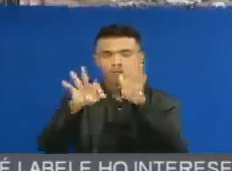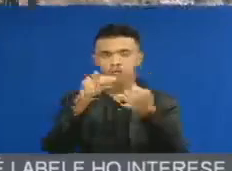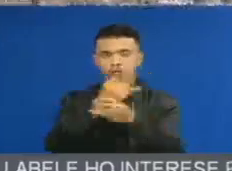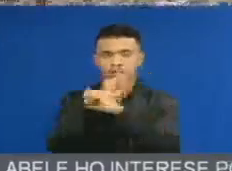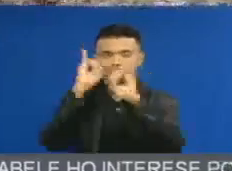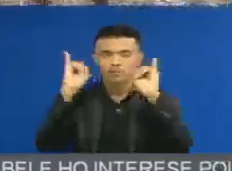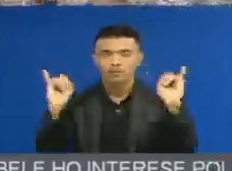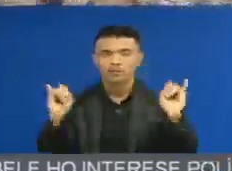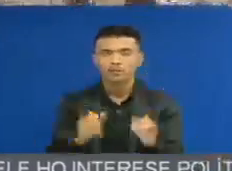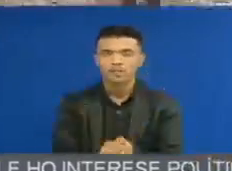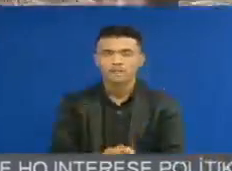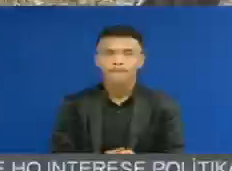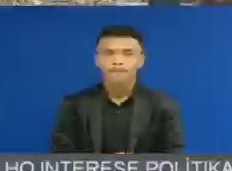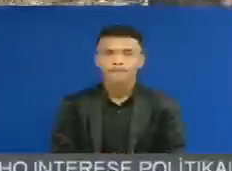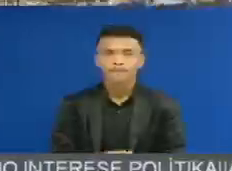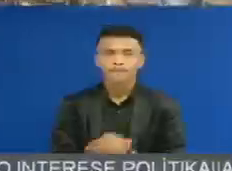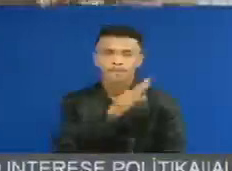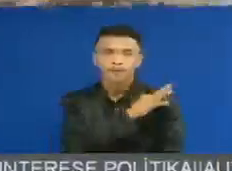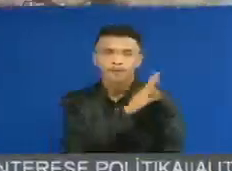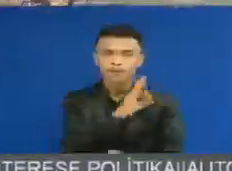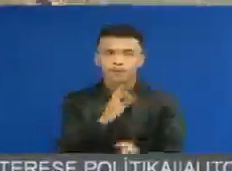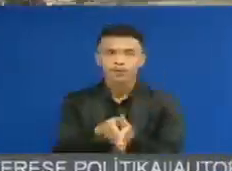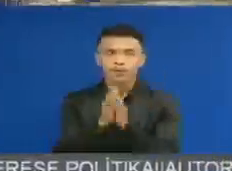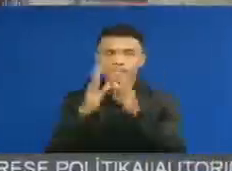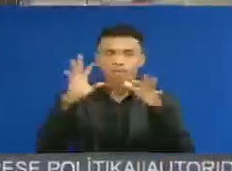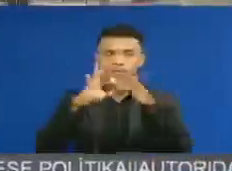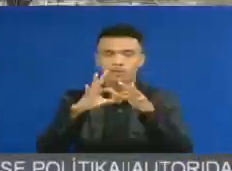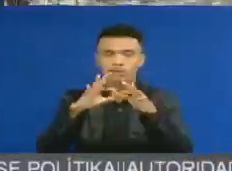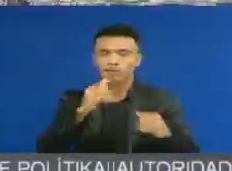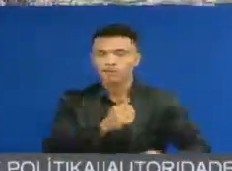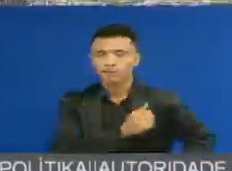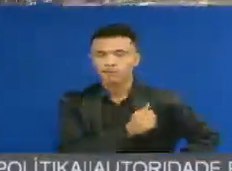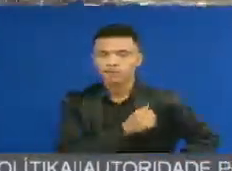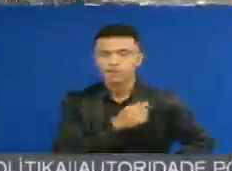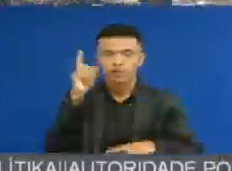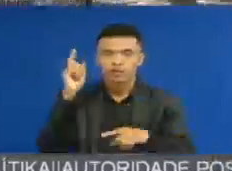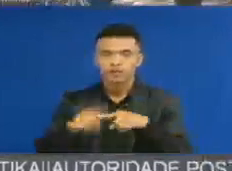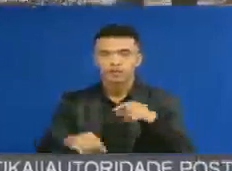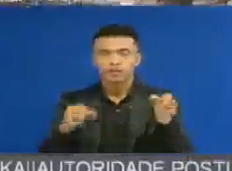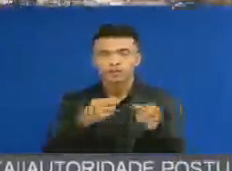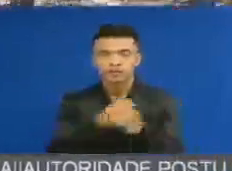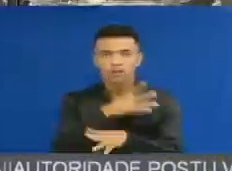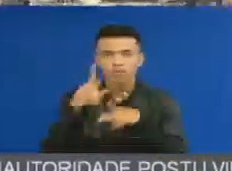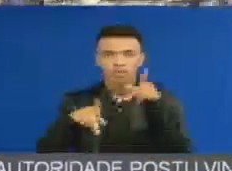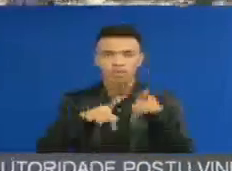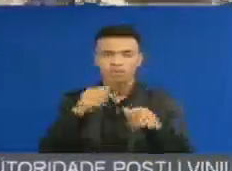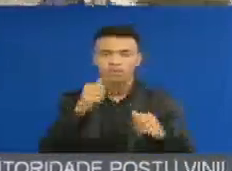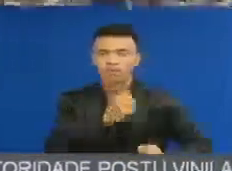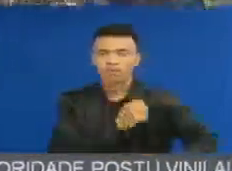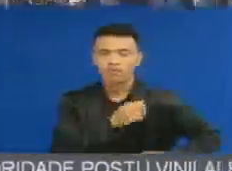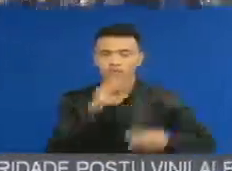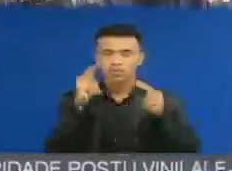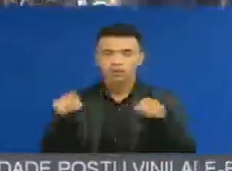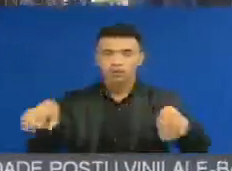tenente general falu ratelai usu membro Valentil refideteli la bene halota uk povu no Valentil ten ke